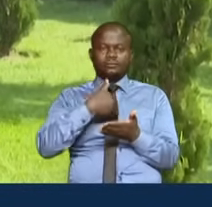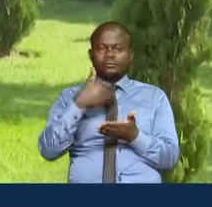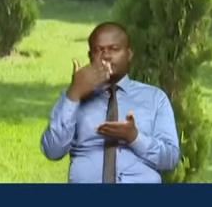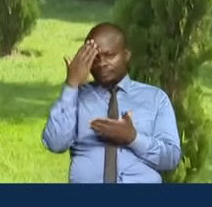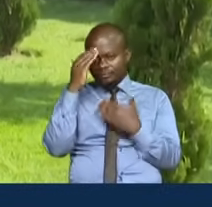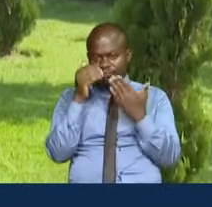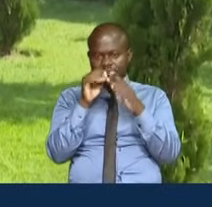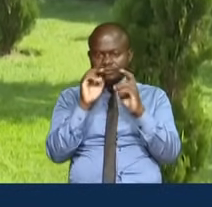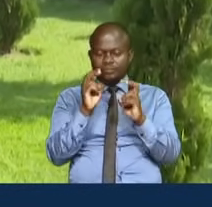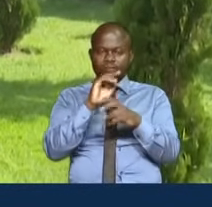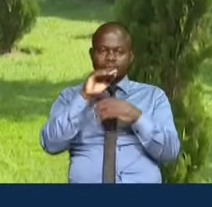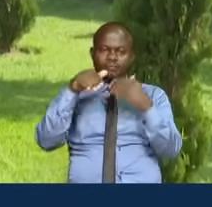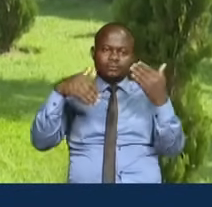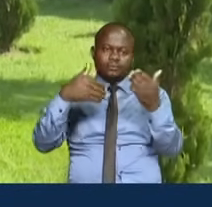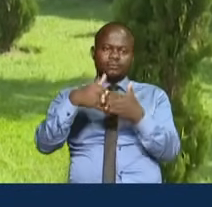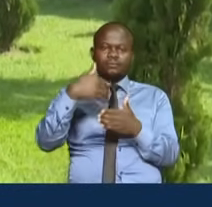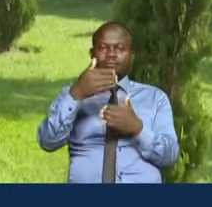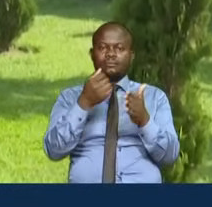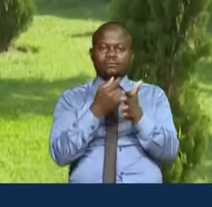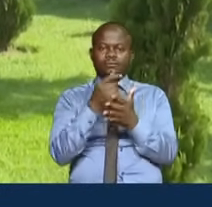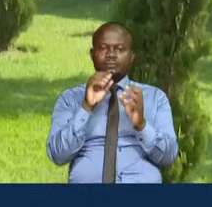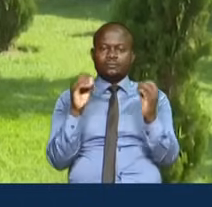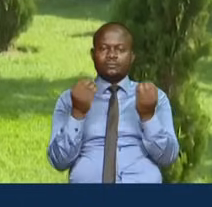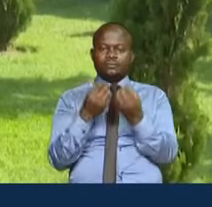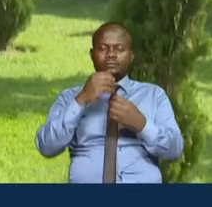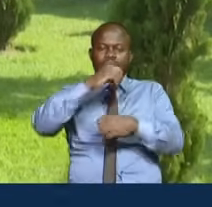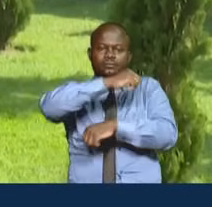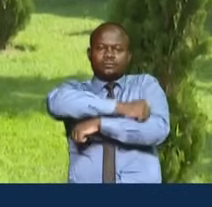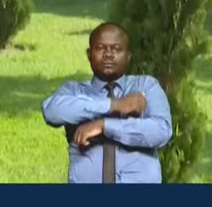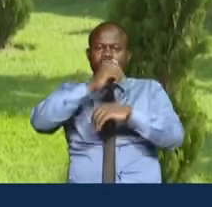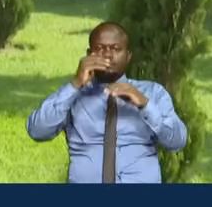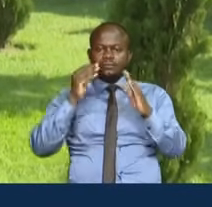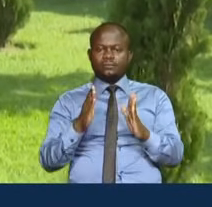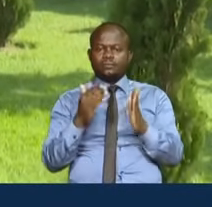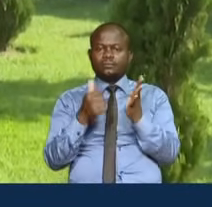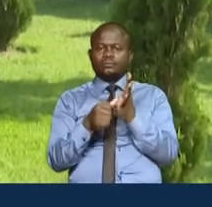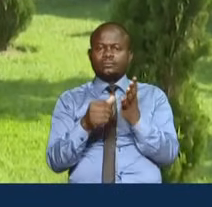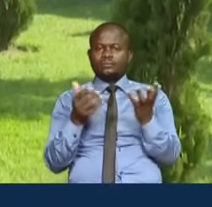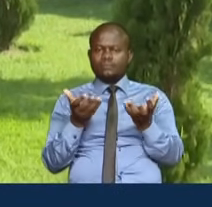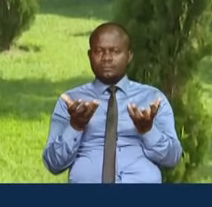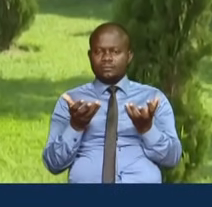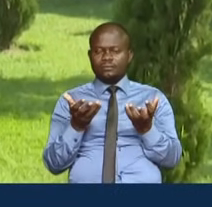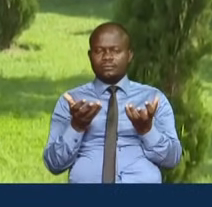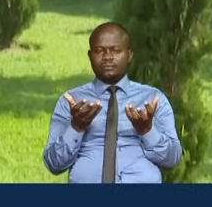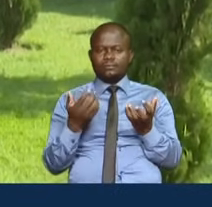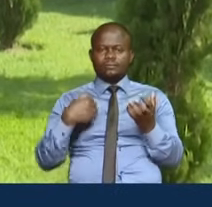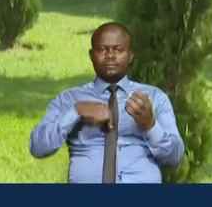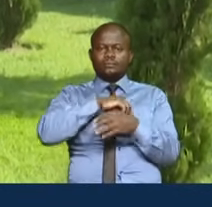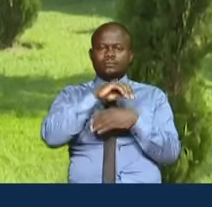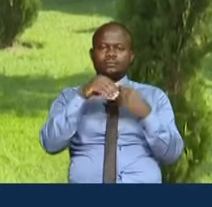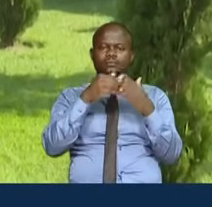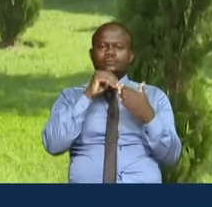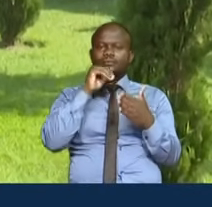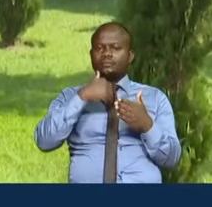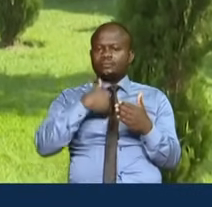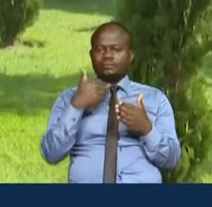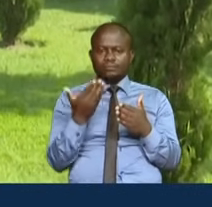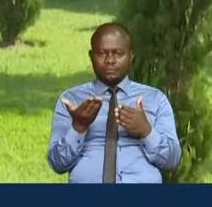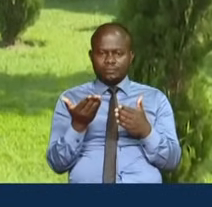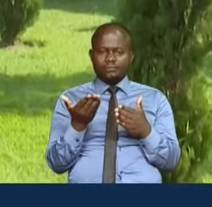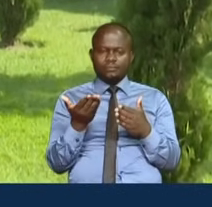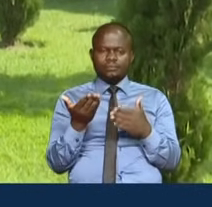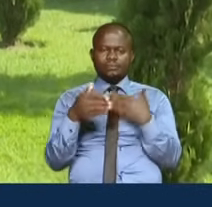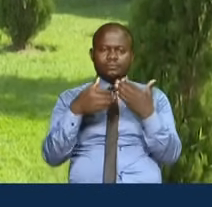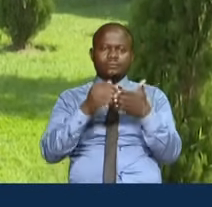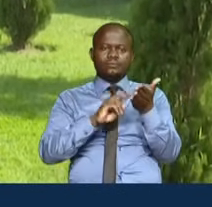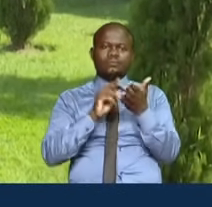byose byagiye biterwa na organisation y'ishuri ndetse n'imyumvire y'ababyeyi. Aho batazifite bahomba ko abana banywa amazi